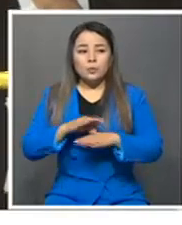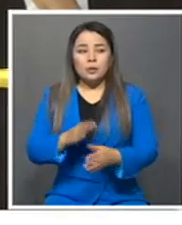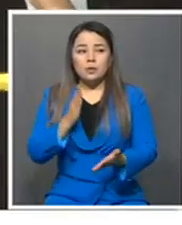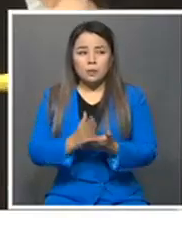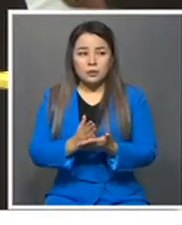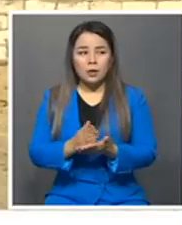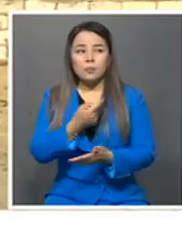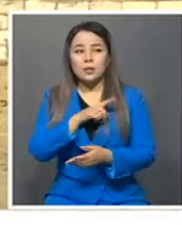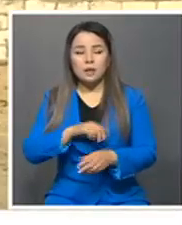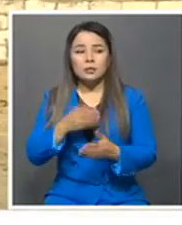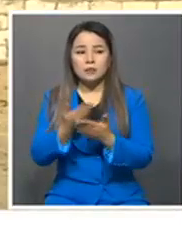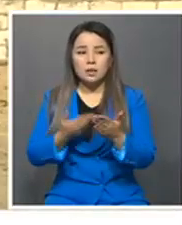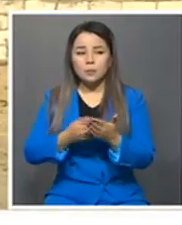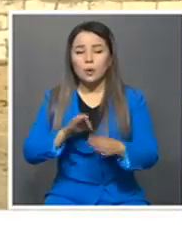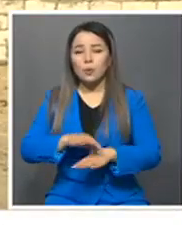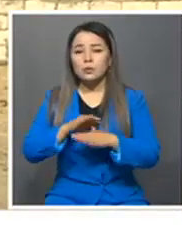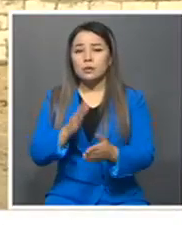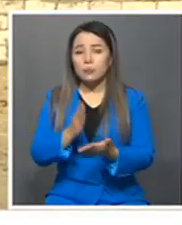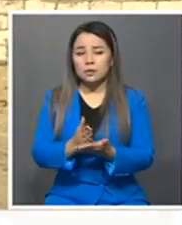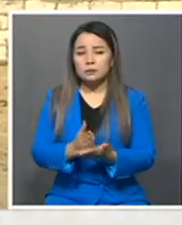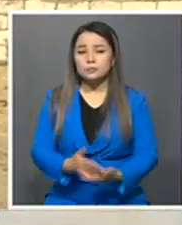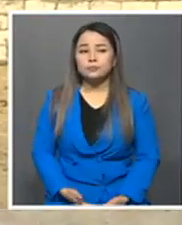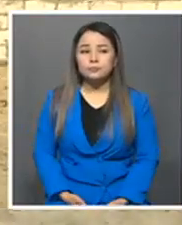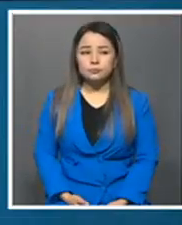жатыр. Медициналық сараптамалар өткізіледі. Тиісінше.